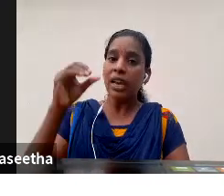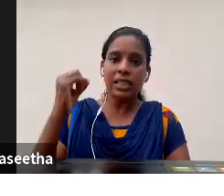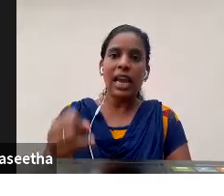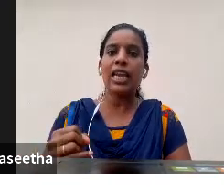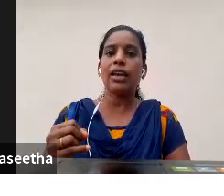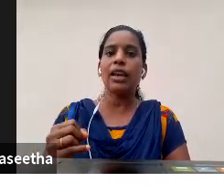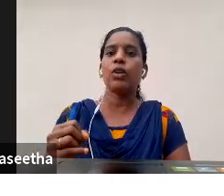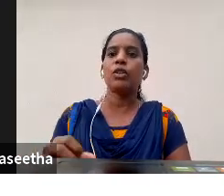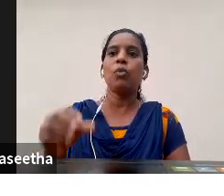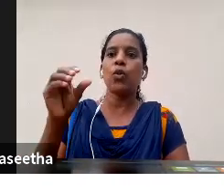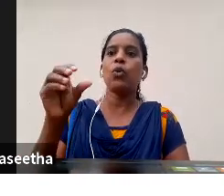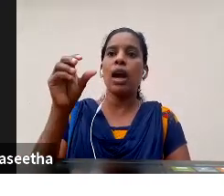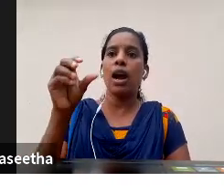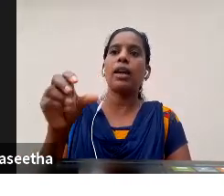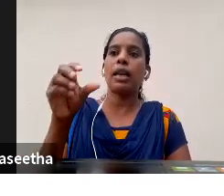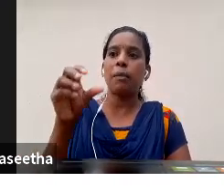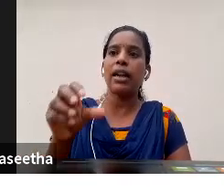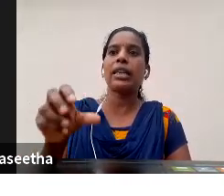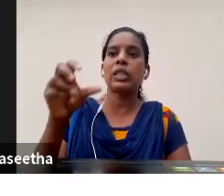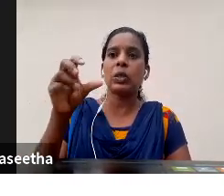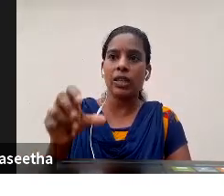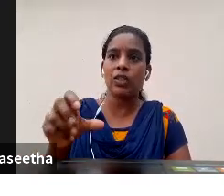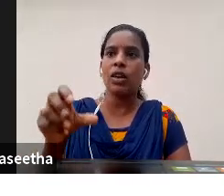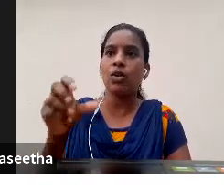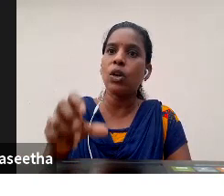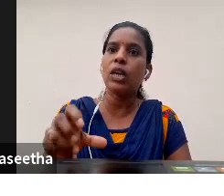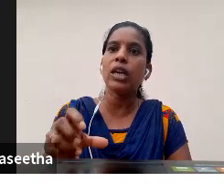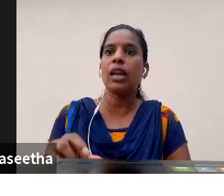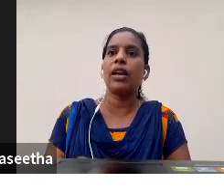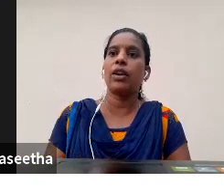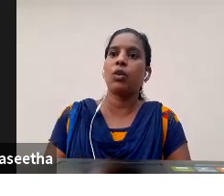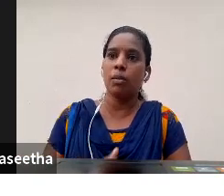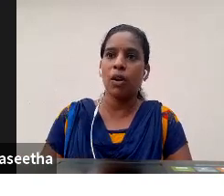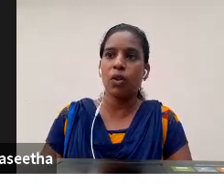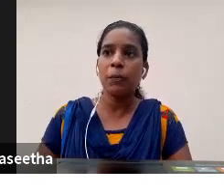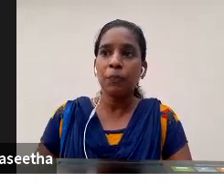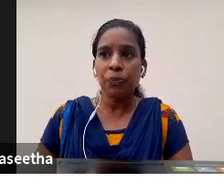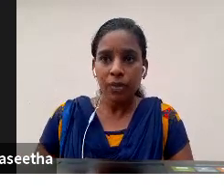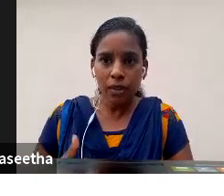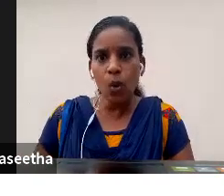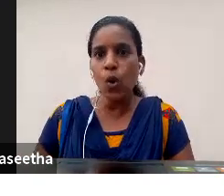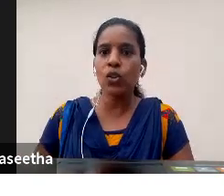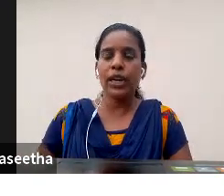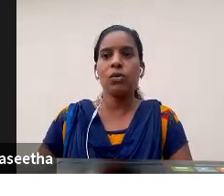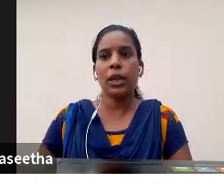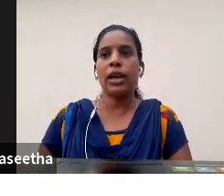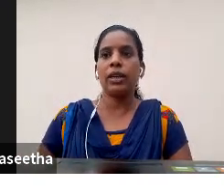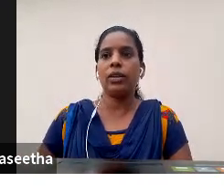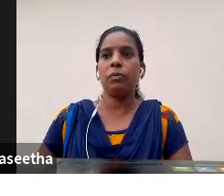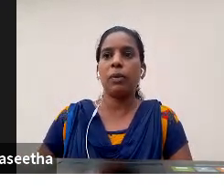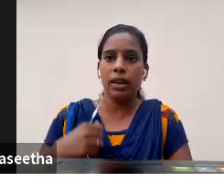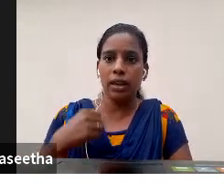പോലും സൈൻ ലാംഗ്വേജിനും ഒരു ഗ്രാമാറ്റിക് സ്ട്രക്ചർ ഉണ്ട് എന്നുള്ള കാര്യം കൂടെ നമ്മളൊന്ന് ഓർത്തു വെക്കണം എന്ന്